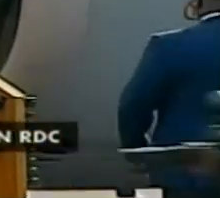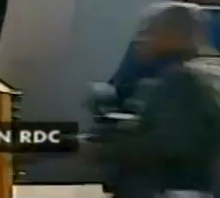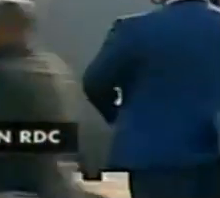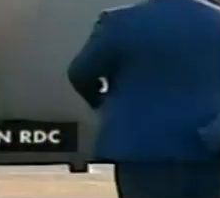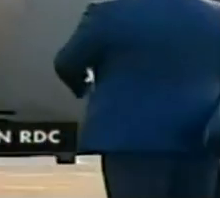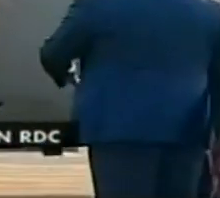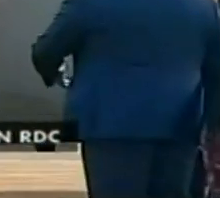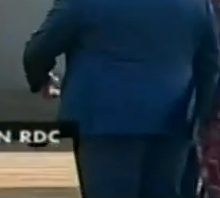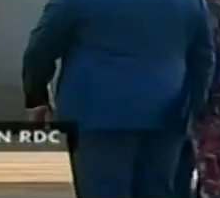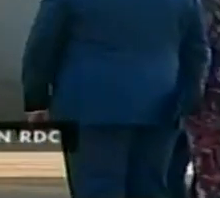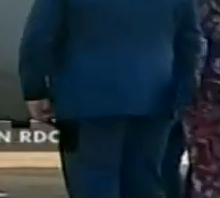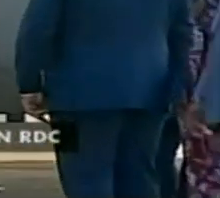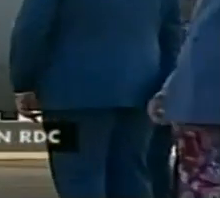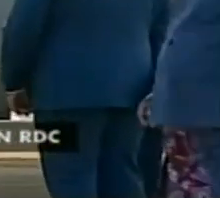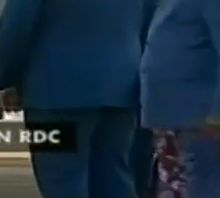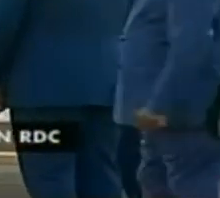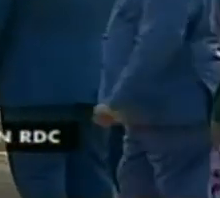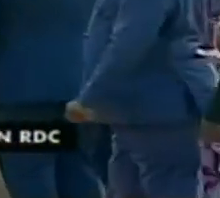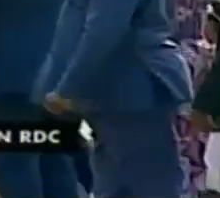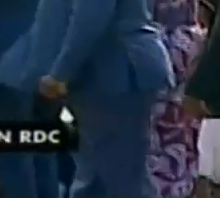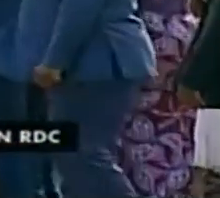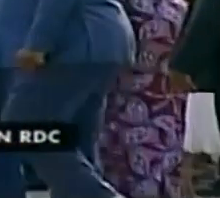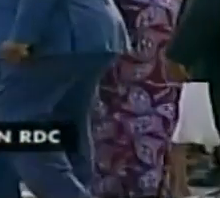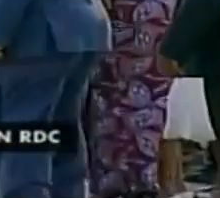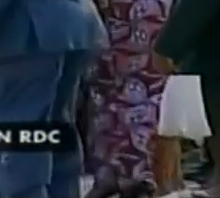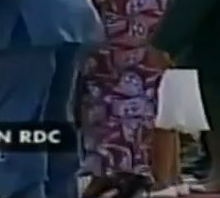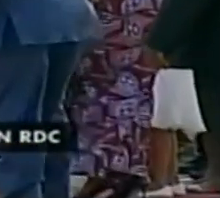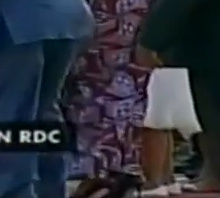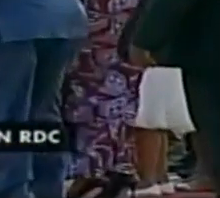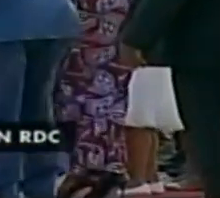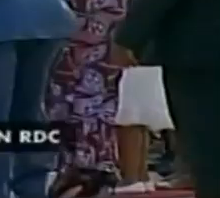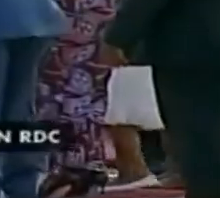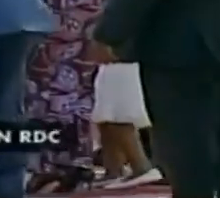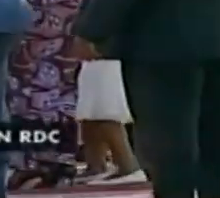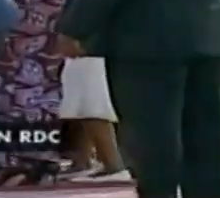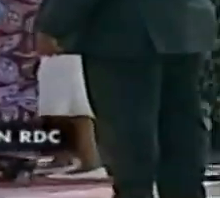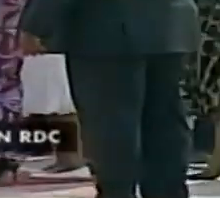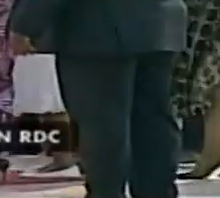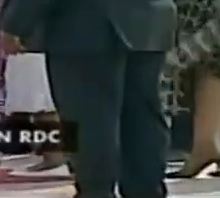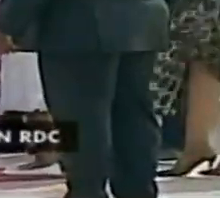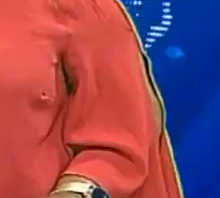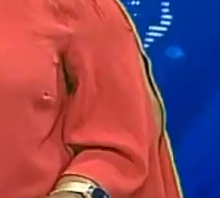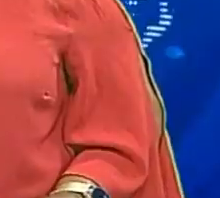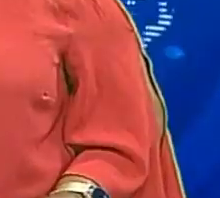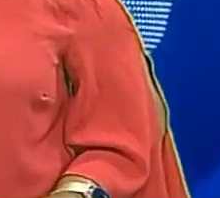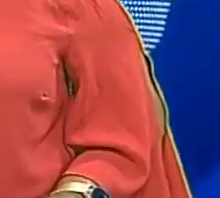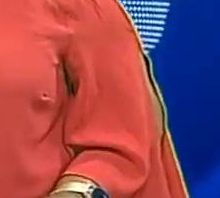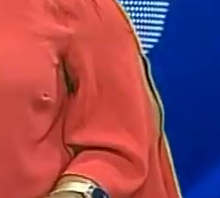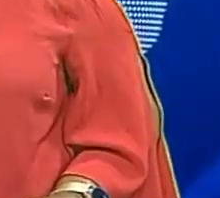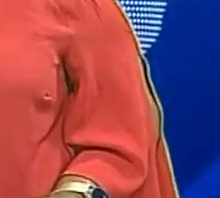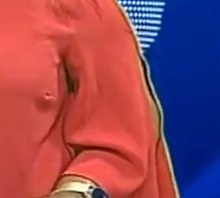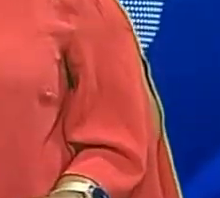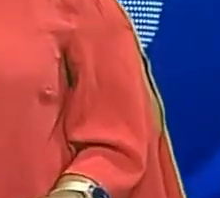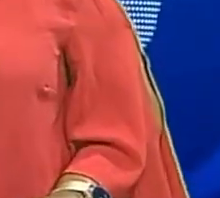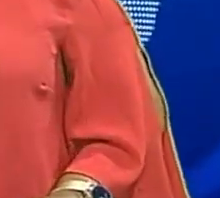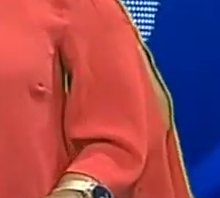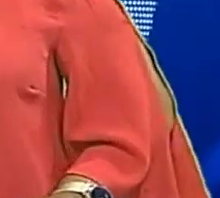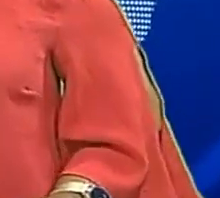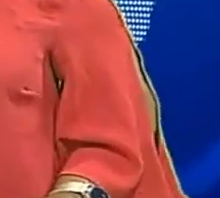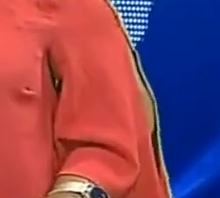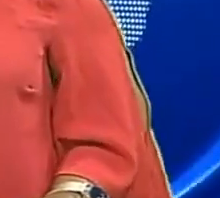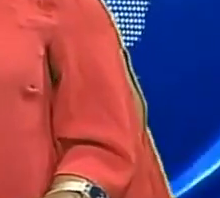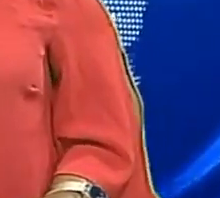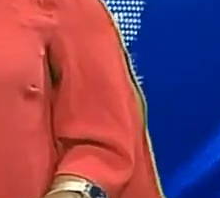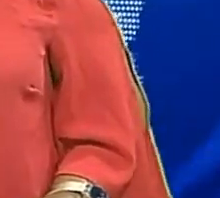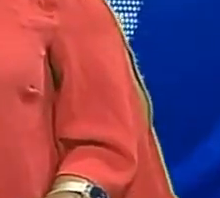Ndjili par le couple présidentiel congolais. Madame, Monsieur, bonsoir et bienvenue à ce journal.